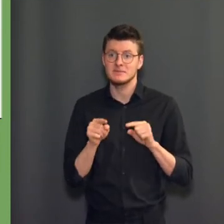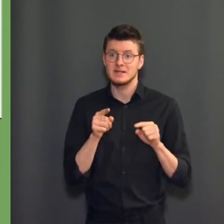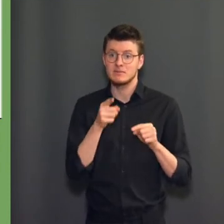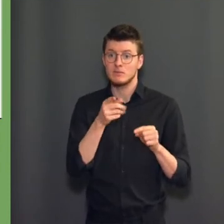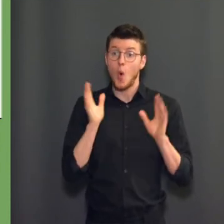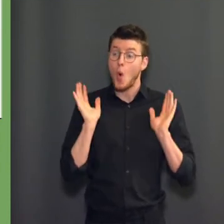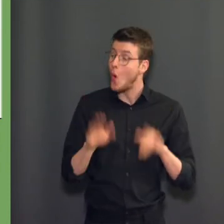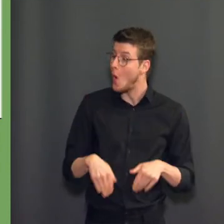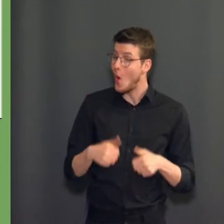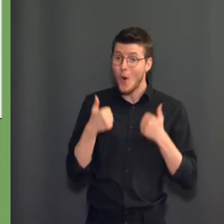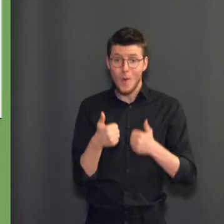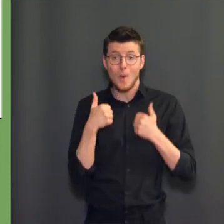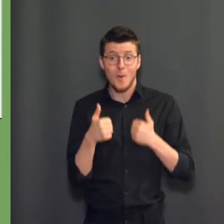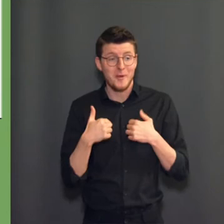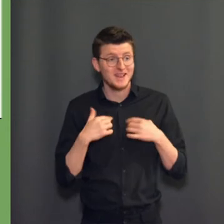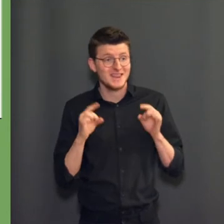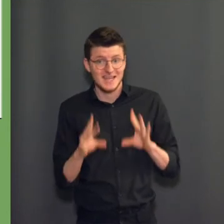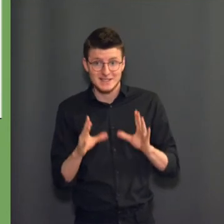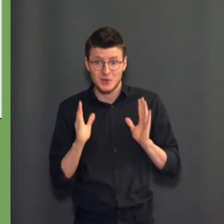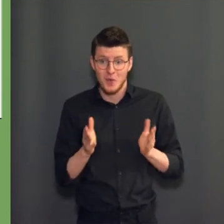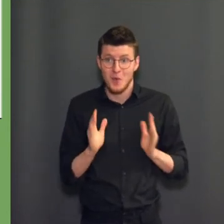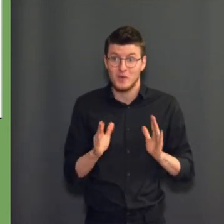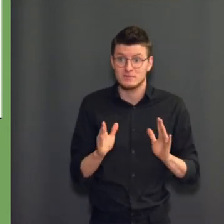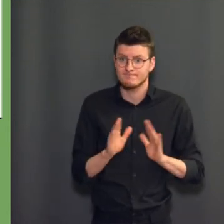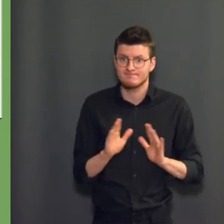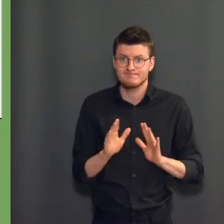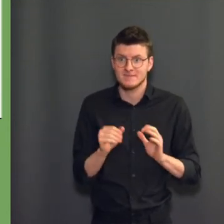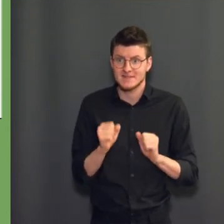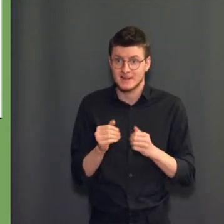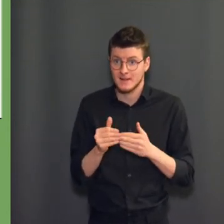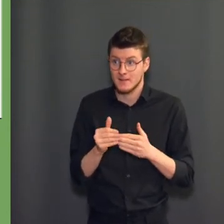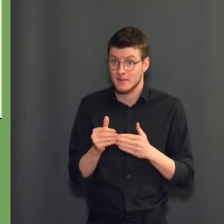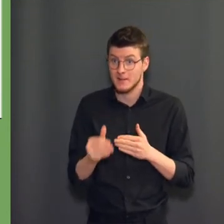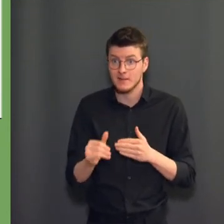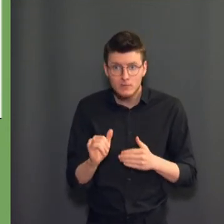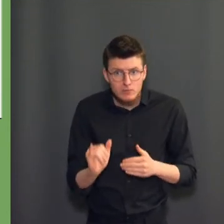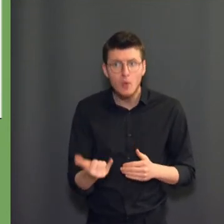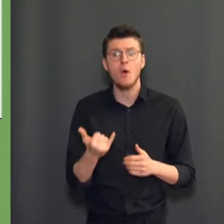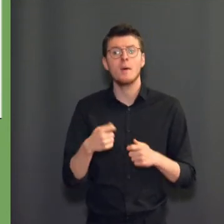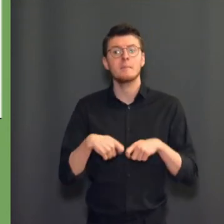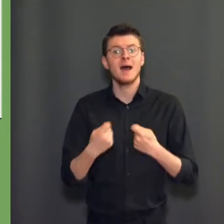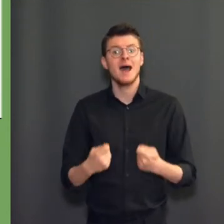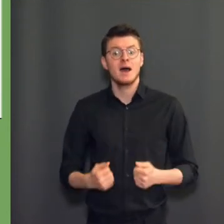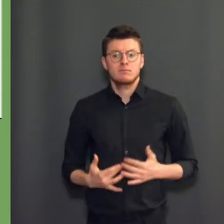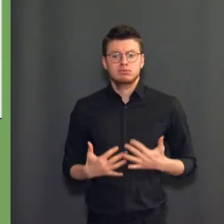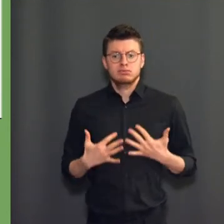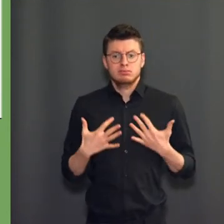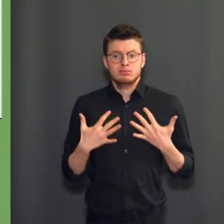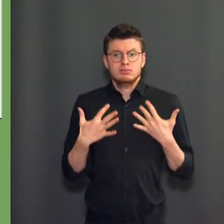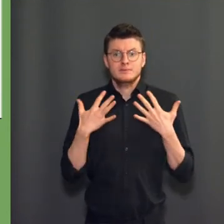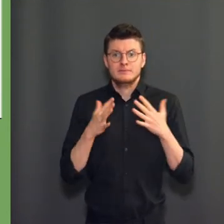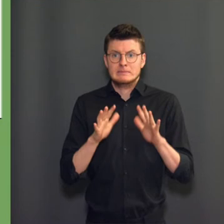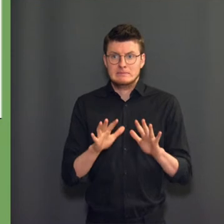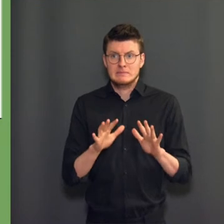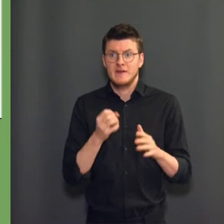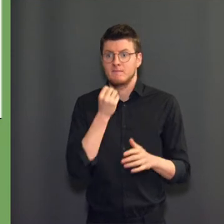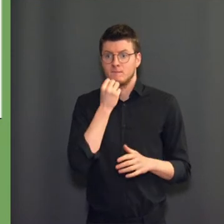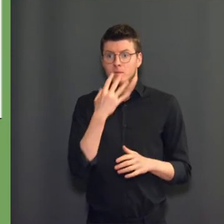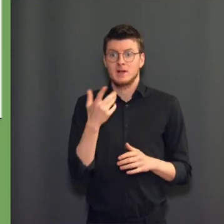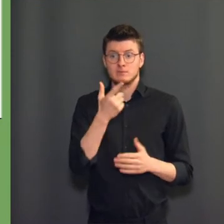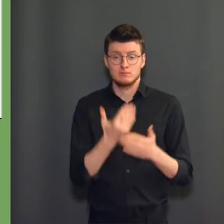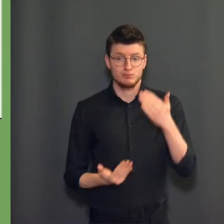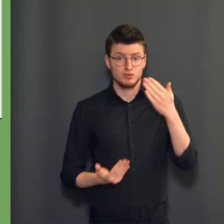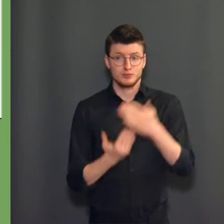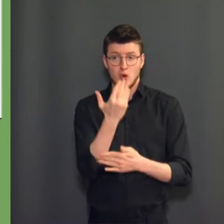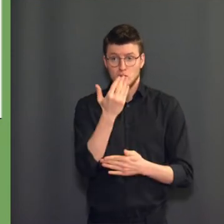bent of besmettelijk gaat worden voor uw naasten. U kan bijvoorbeeld 's morgens negatief